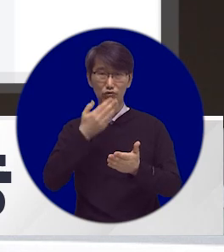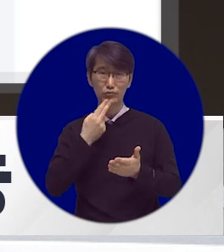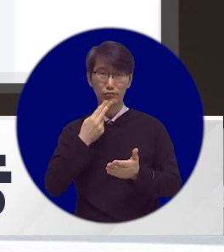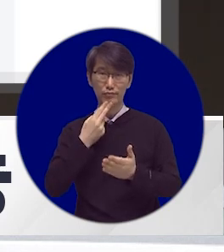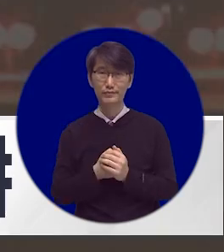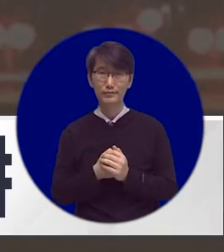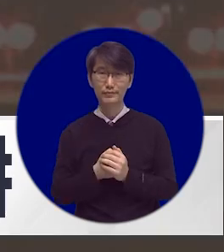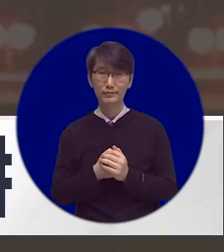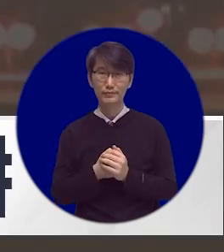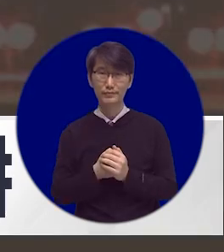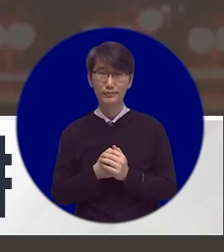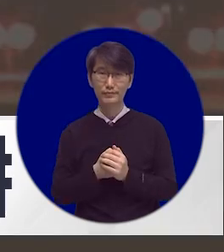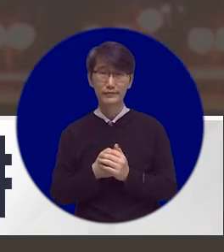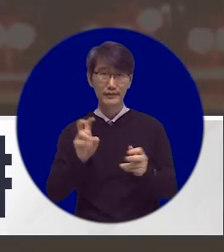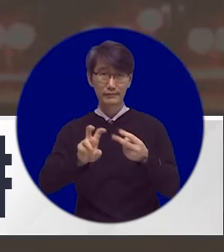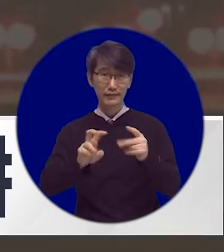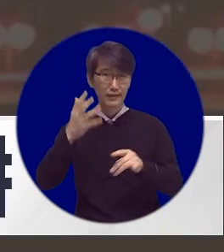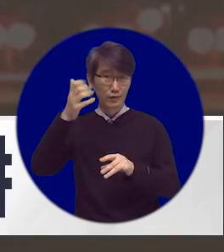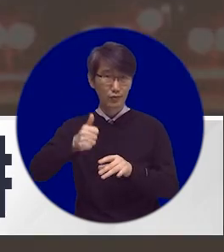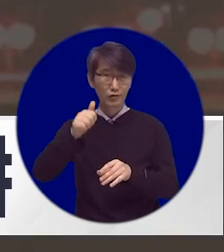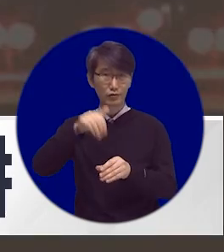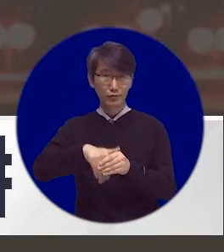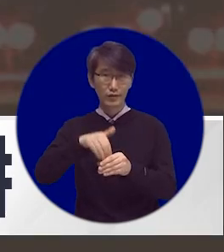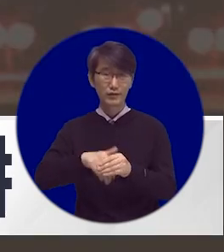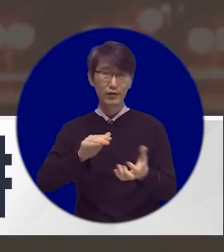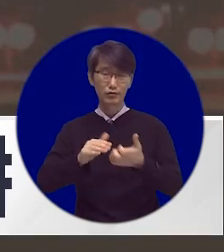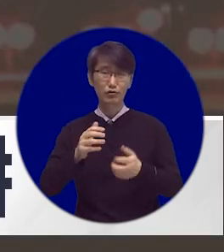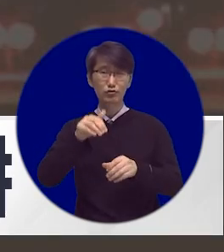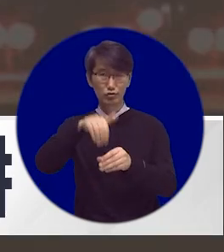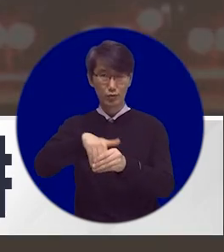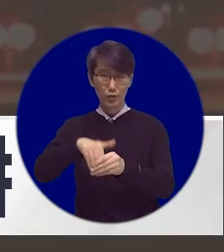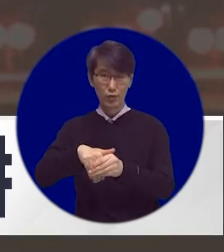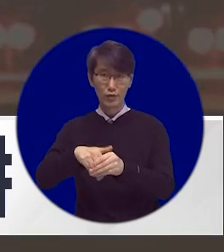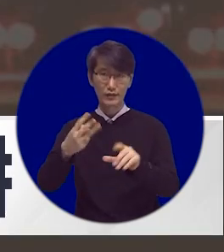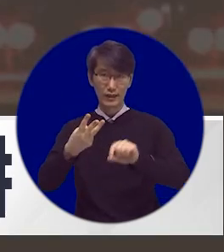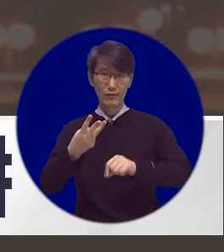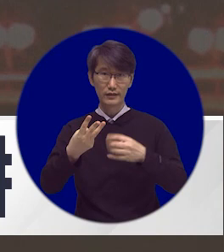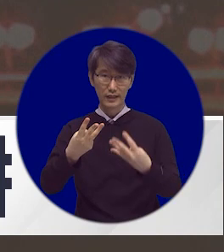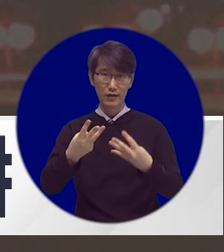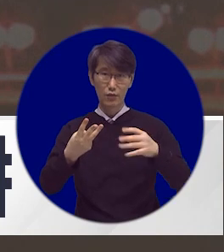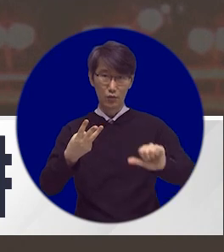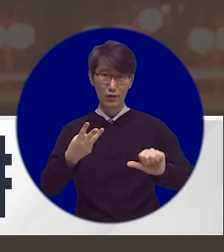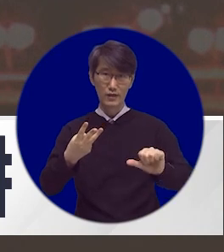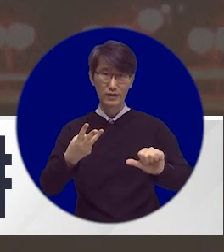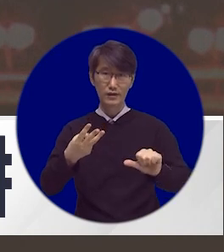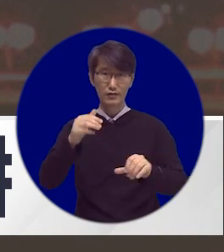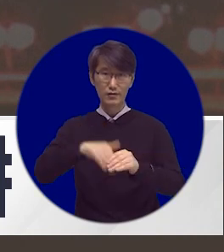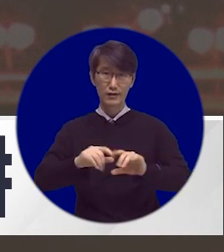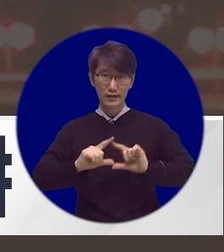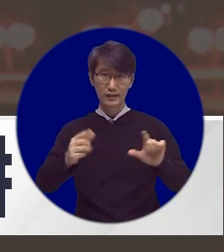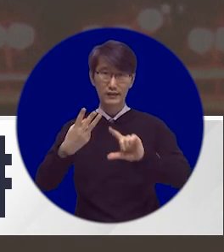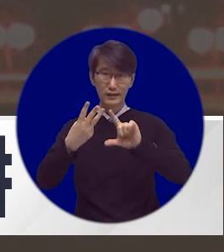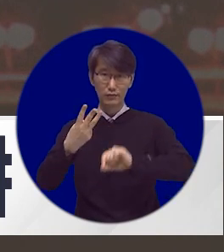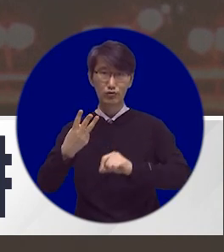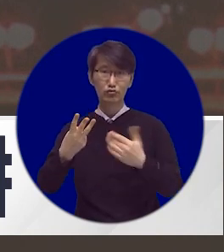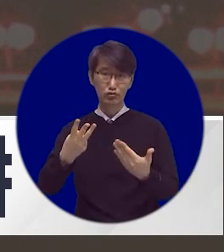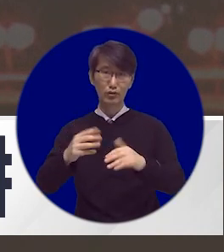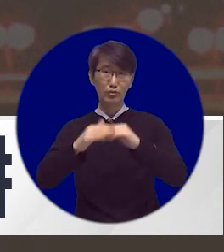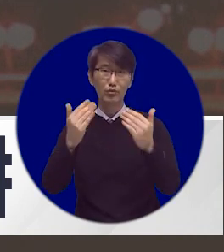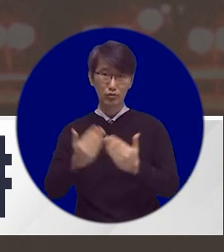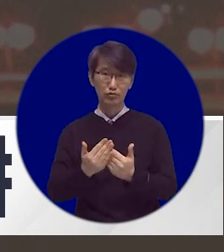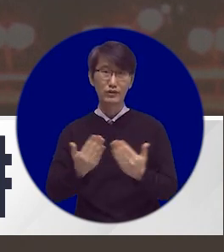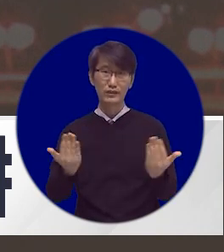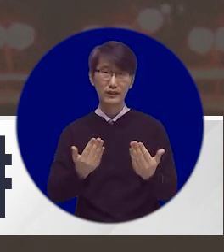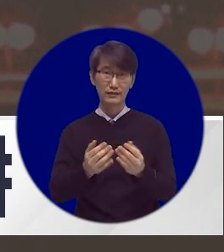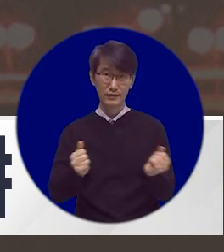없습니다. 제20대 대통령 선거의 사전투표 기간인 3월 4일과 5일, 선거일인 3월 9일에 모두